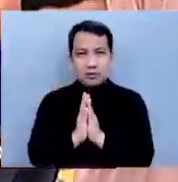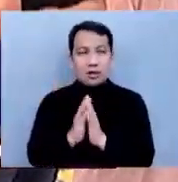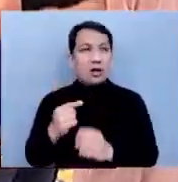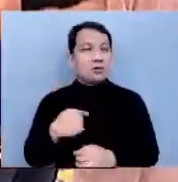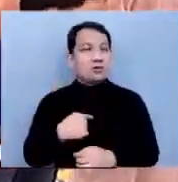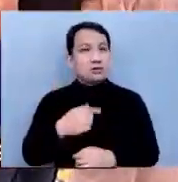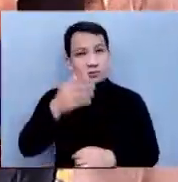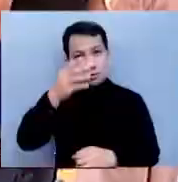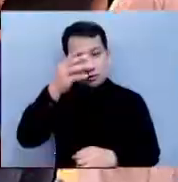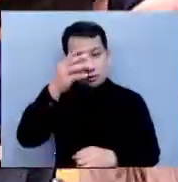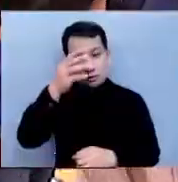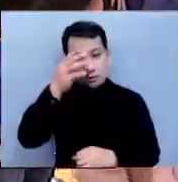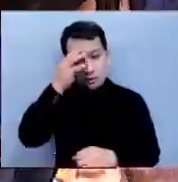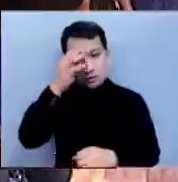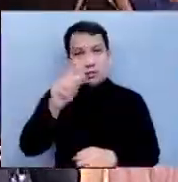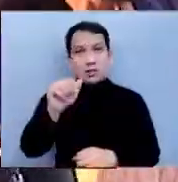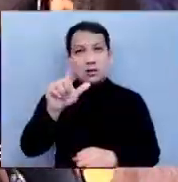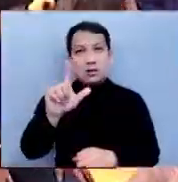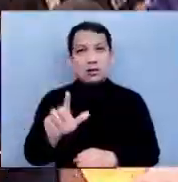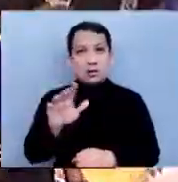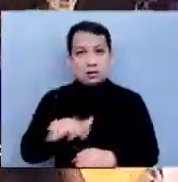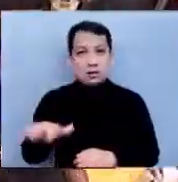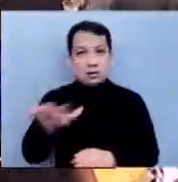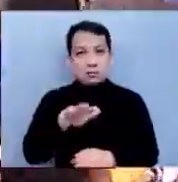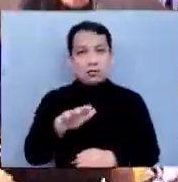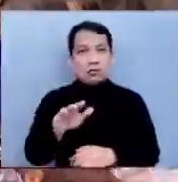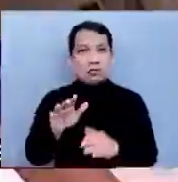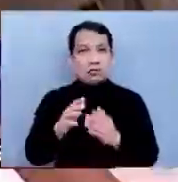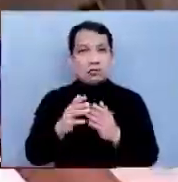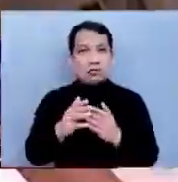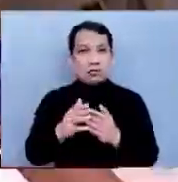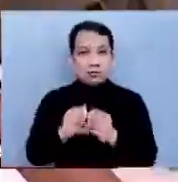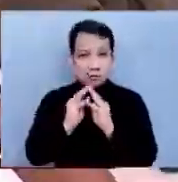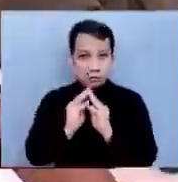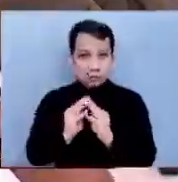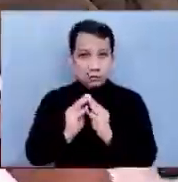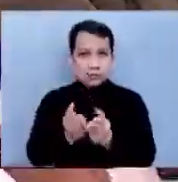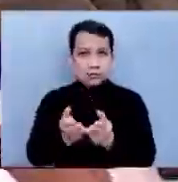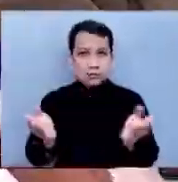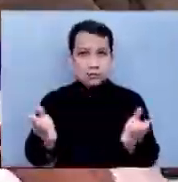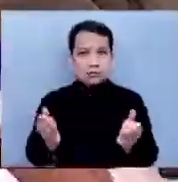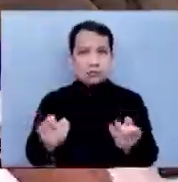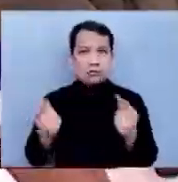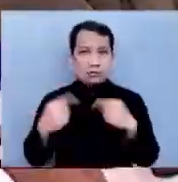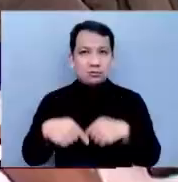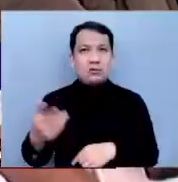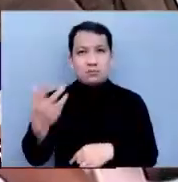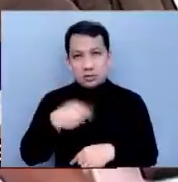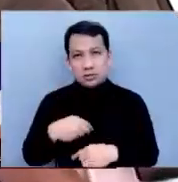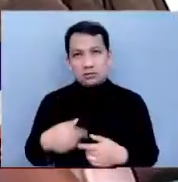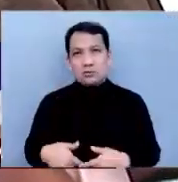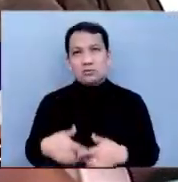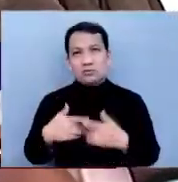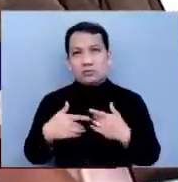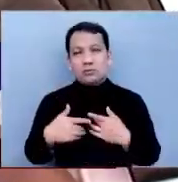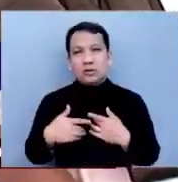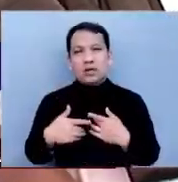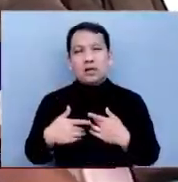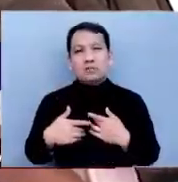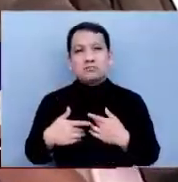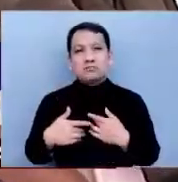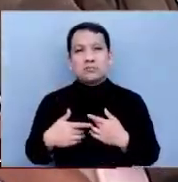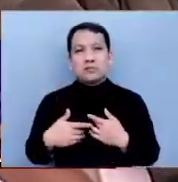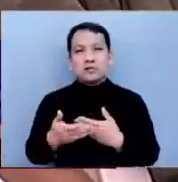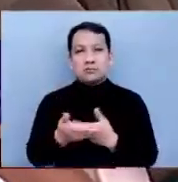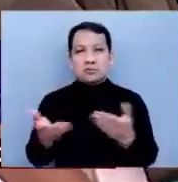Allah na lahat ng kamusliman ay maganda yung pamumuhay nila at